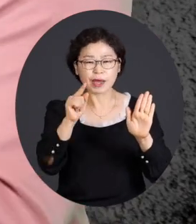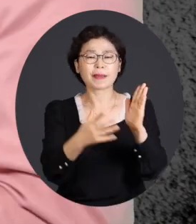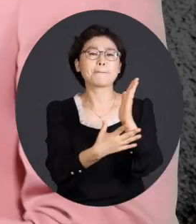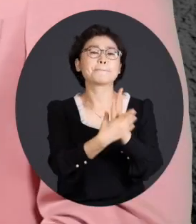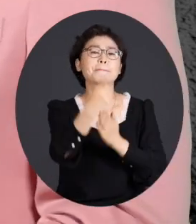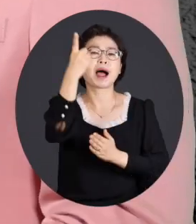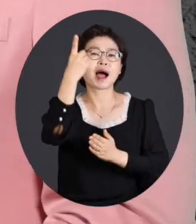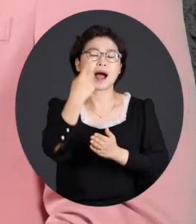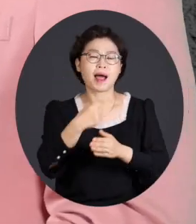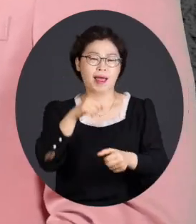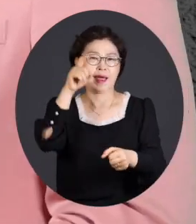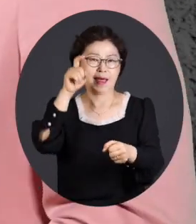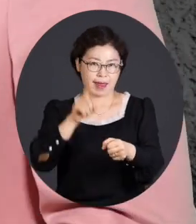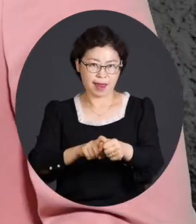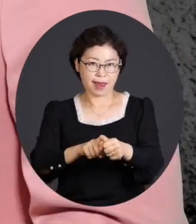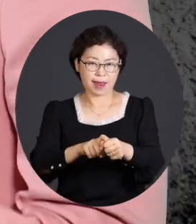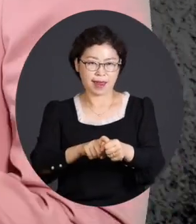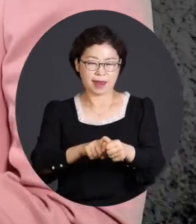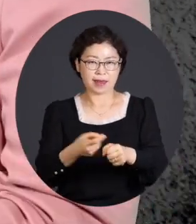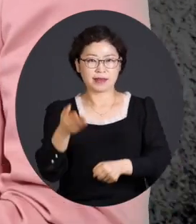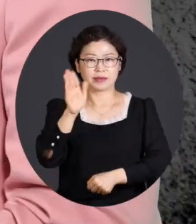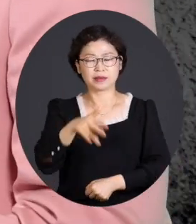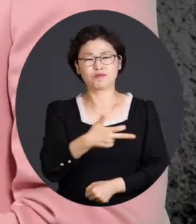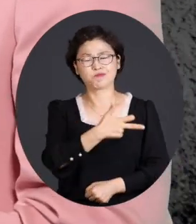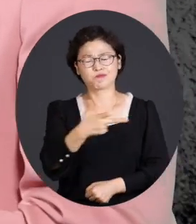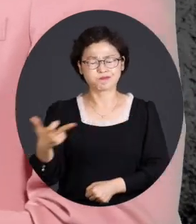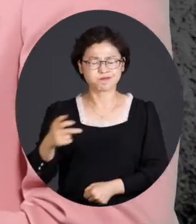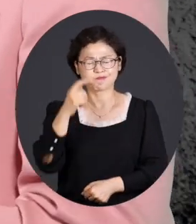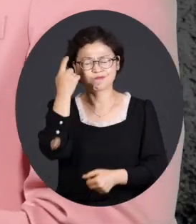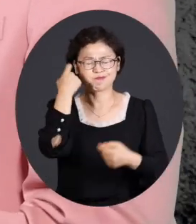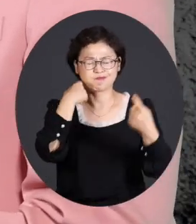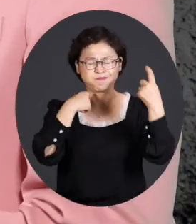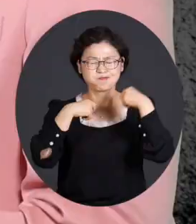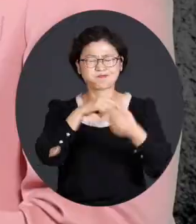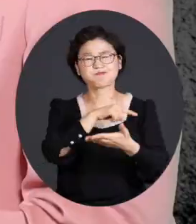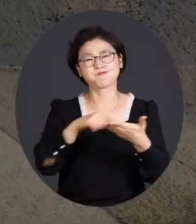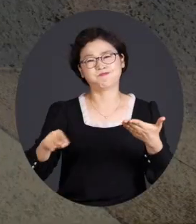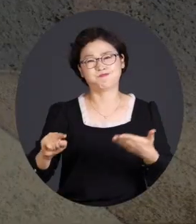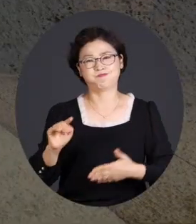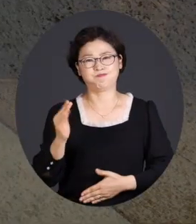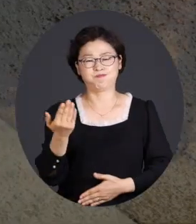조국을 완성시키려다 엄청난 피해를 입게 되었으니까요.